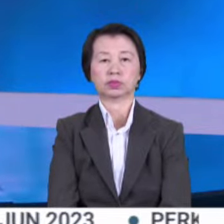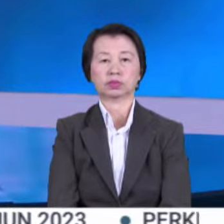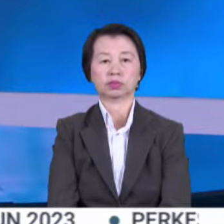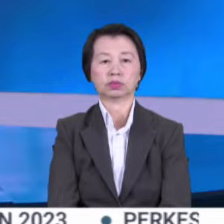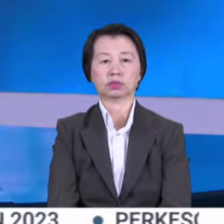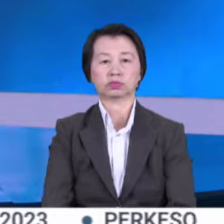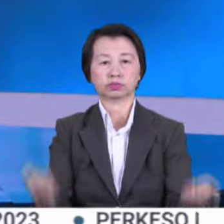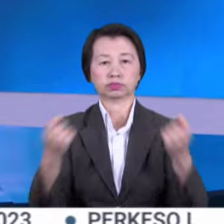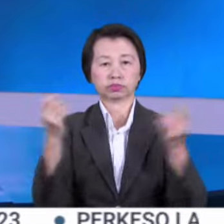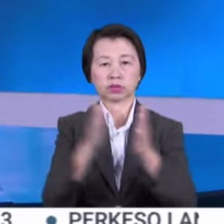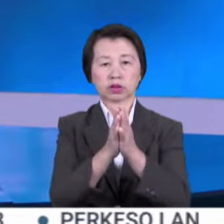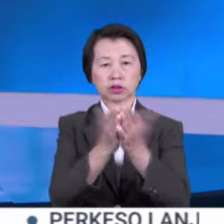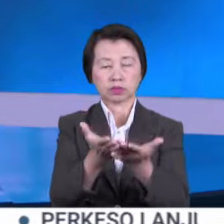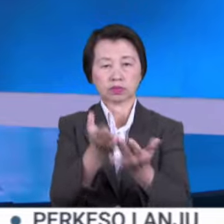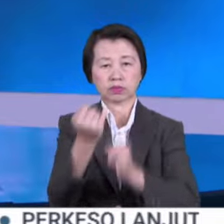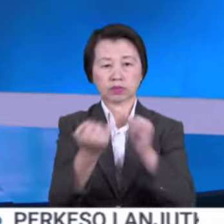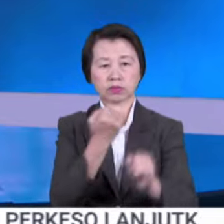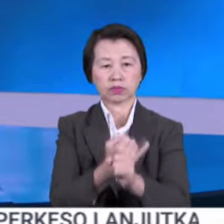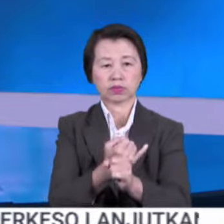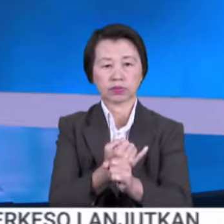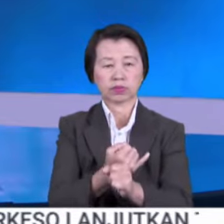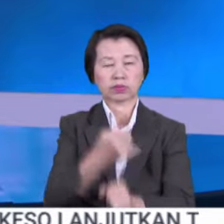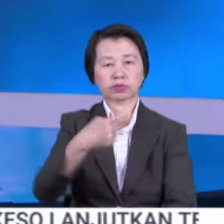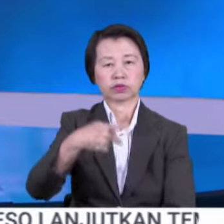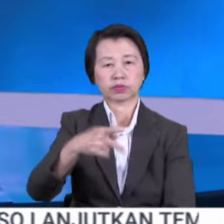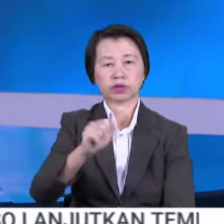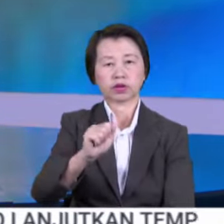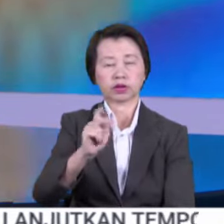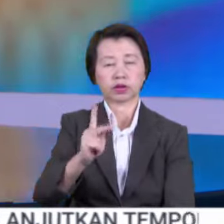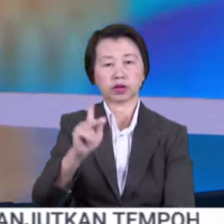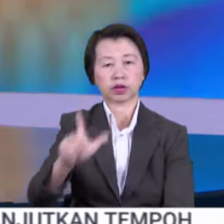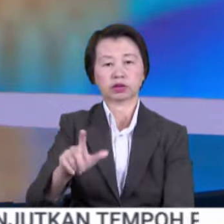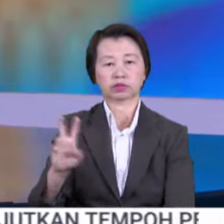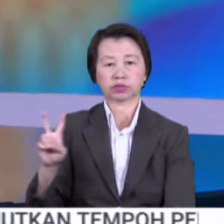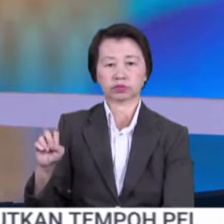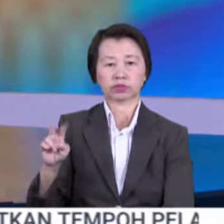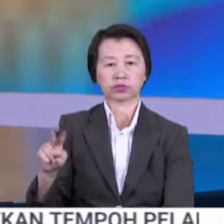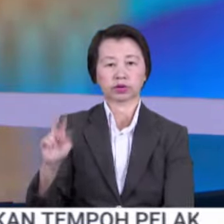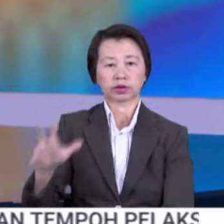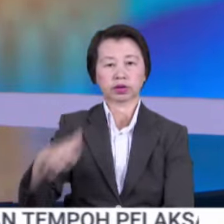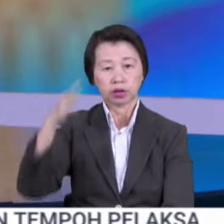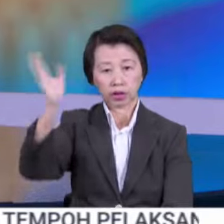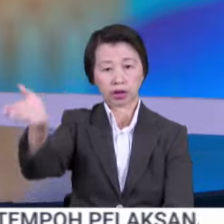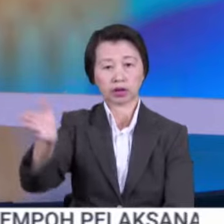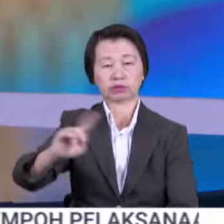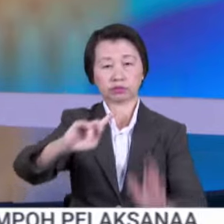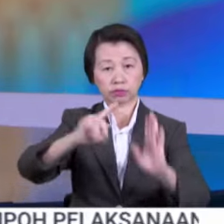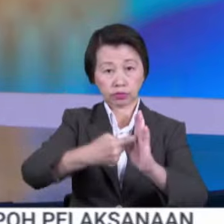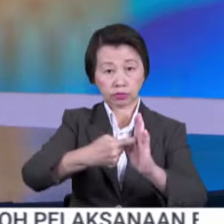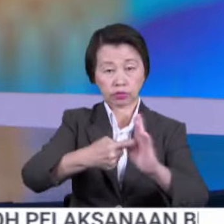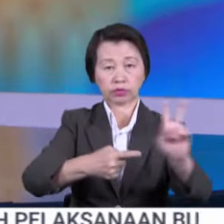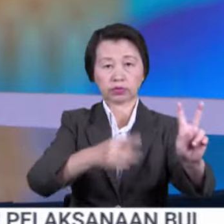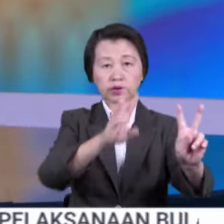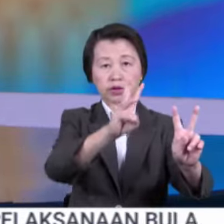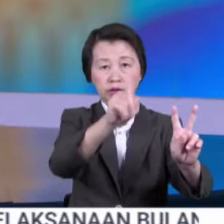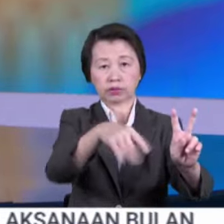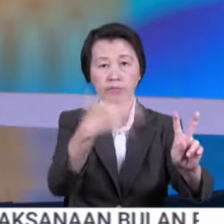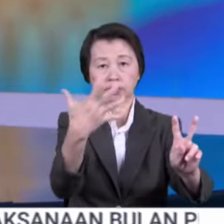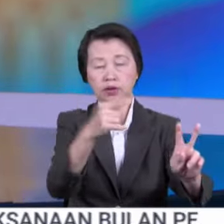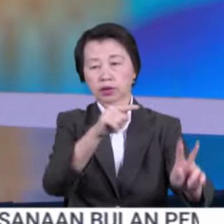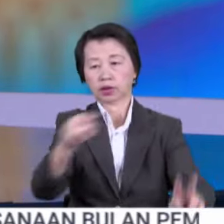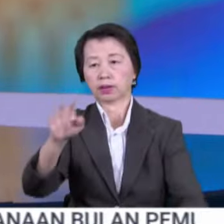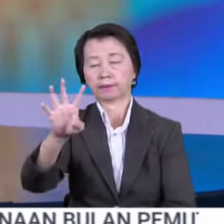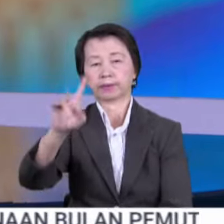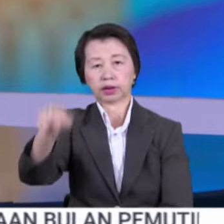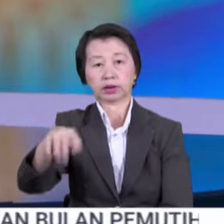pesta buku antar bangsa Kuala Lumpur 2023 bakal membuka tirainya pemula 26 Mei sehingga